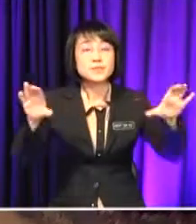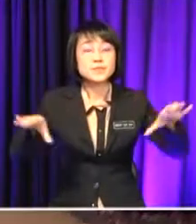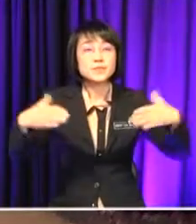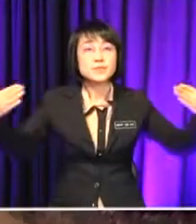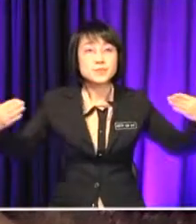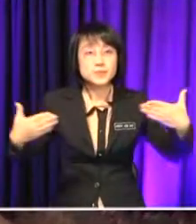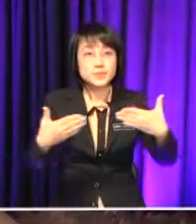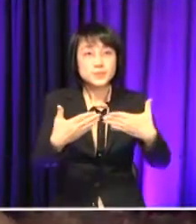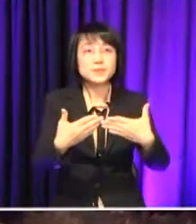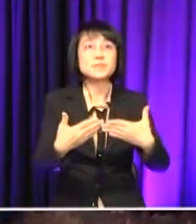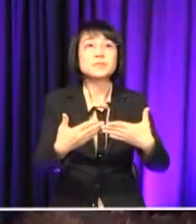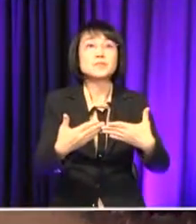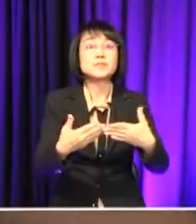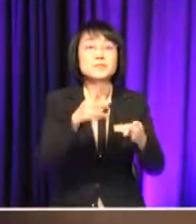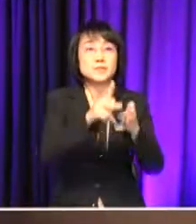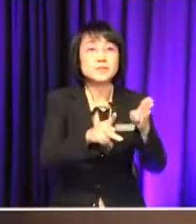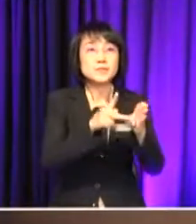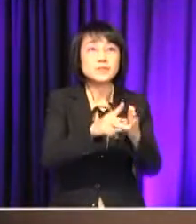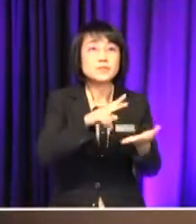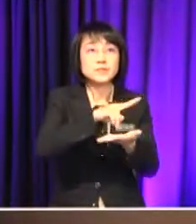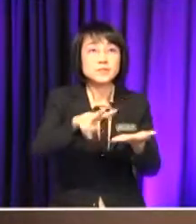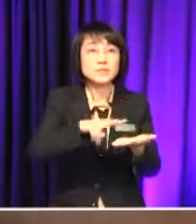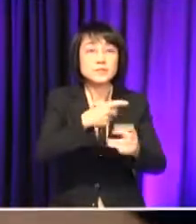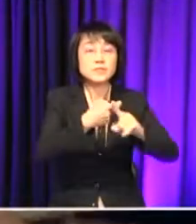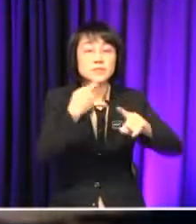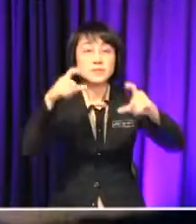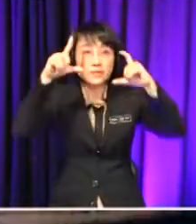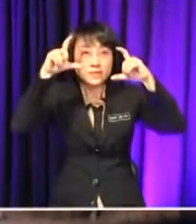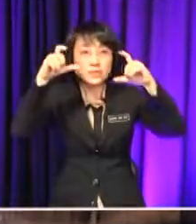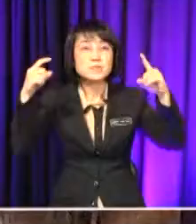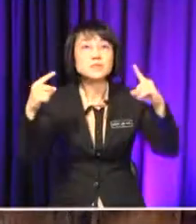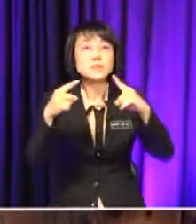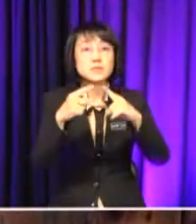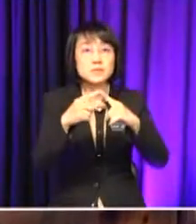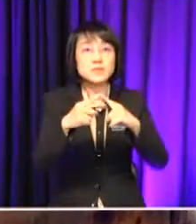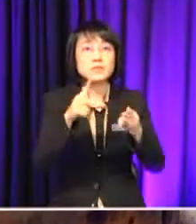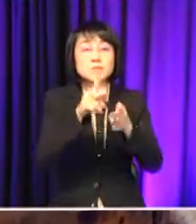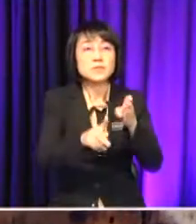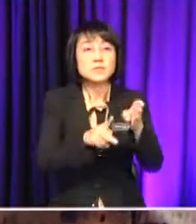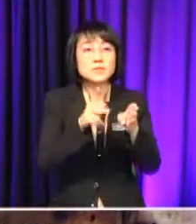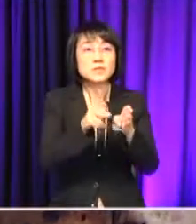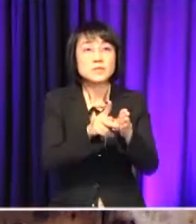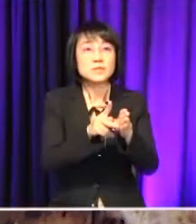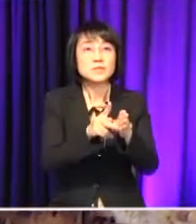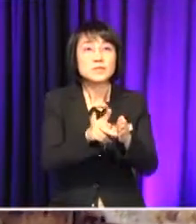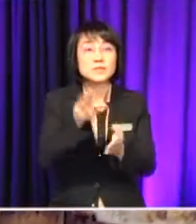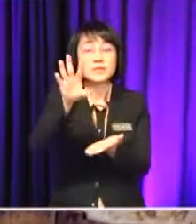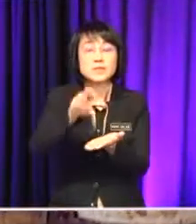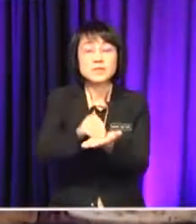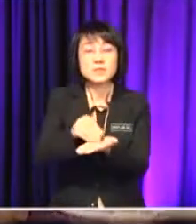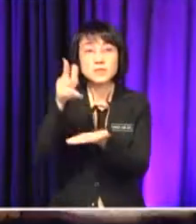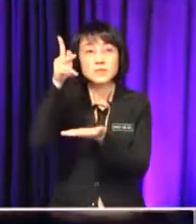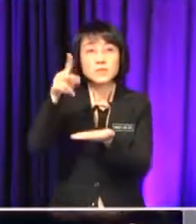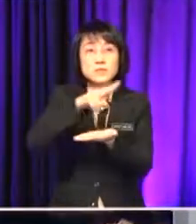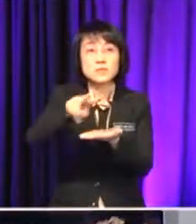penyambungan antara kabel video daripada kamera kepada kabel perakam video digital